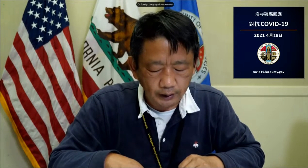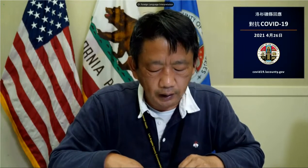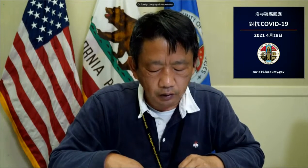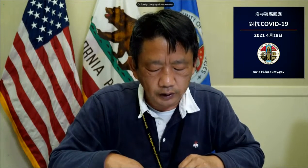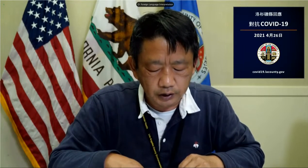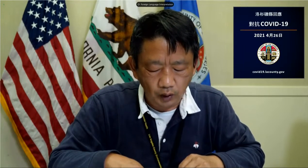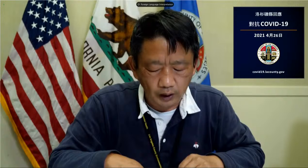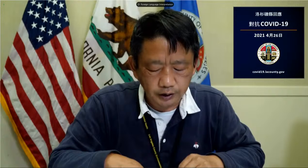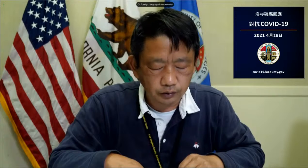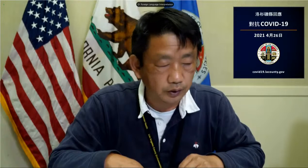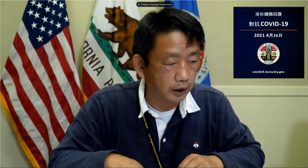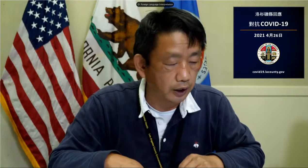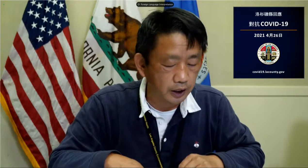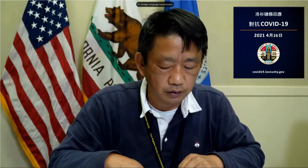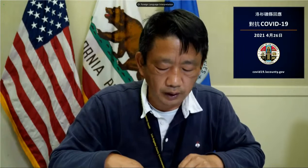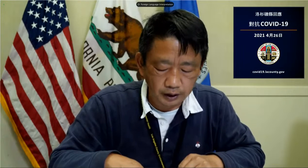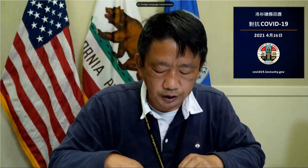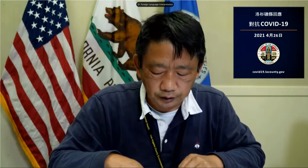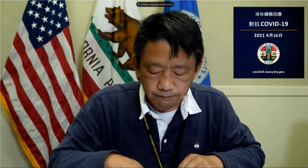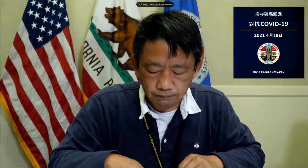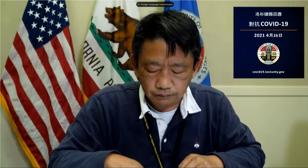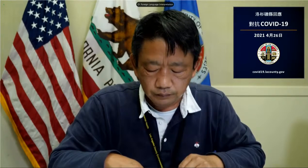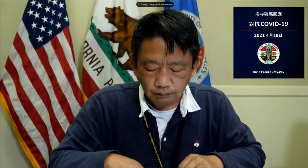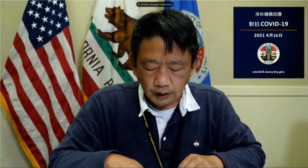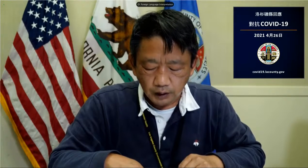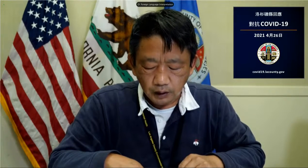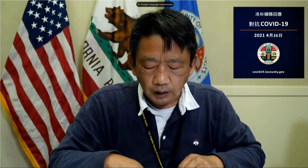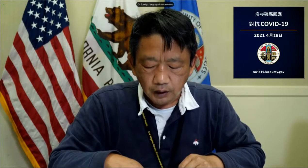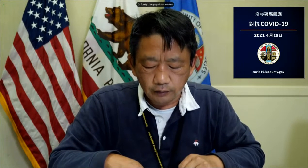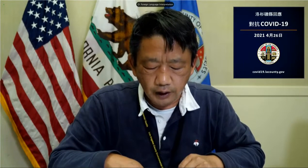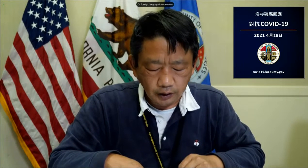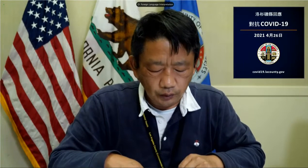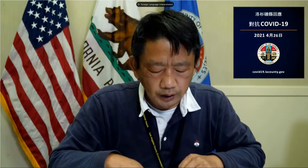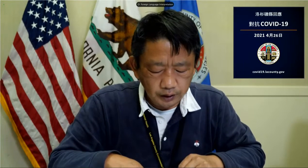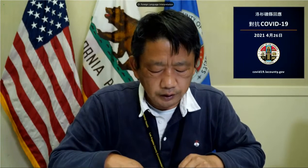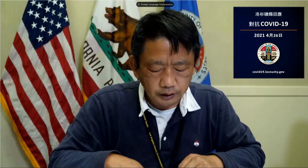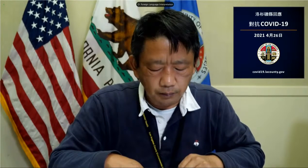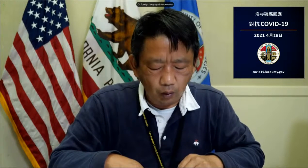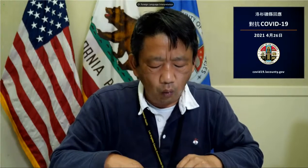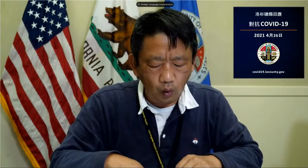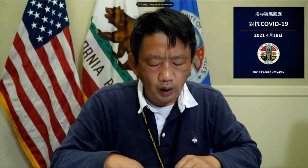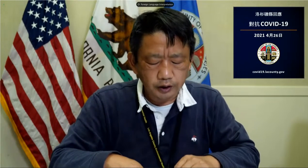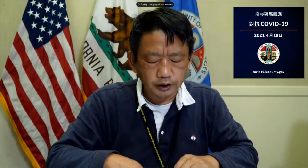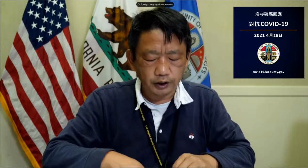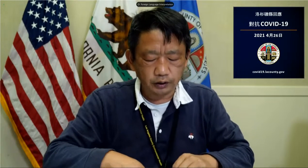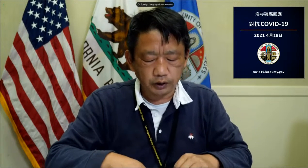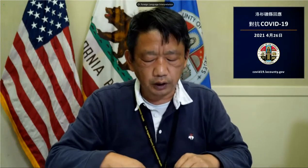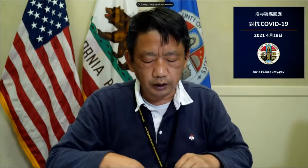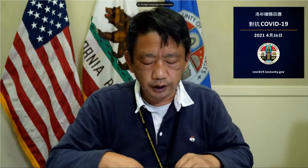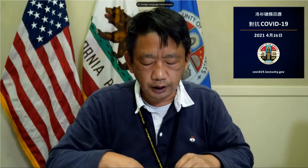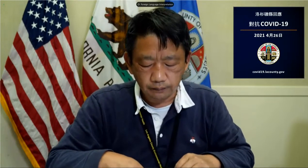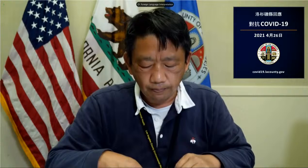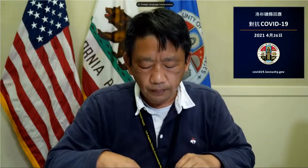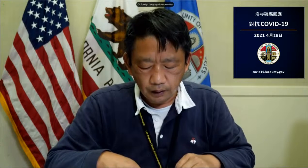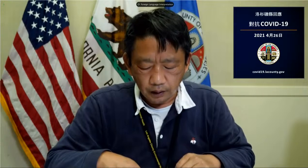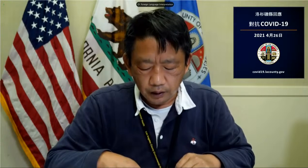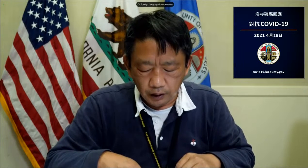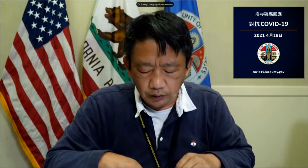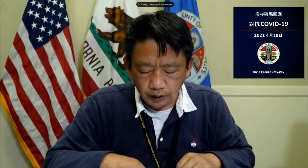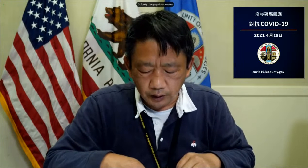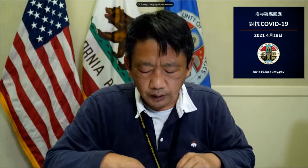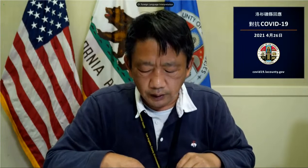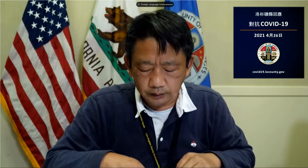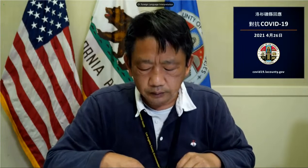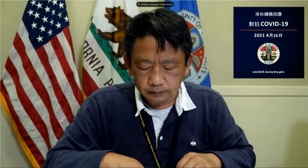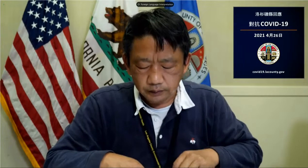已在 LA 之外接种了另外的1剂。另外一个原因是人们忘记接种第2剂了，